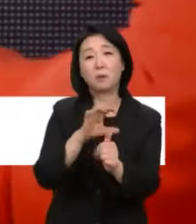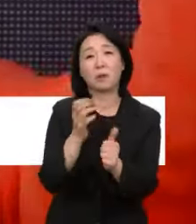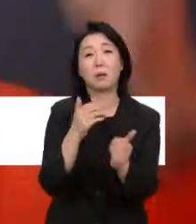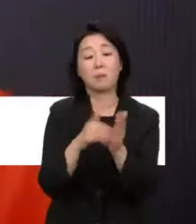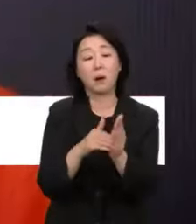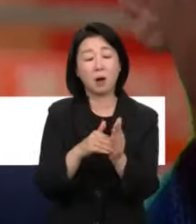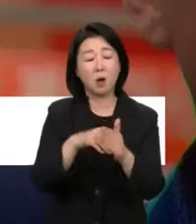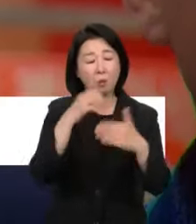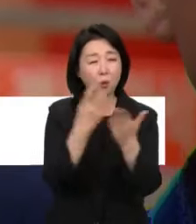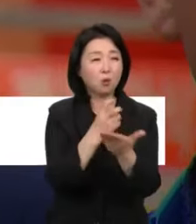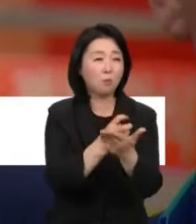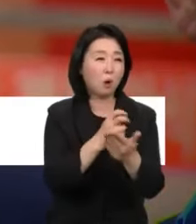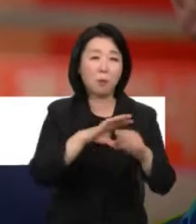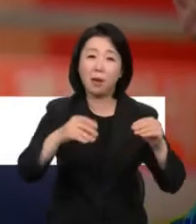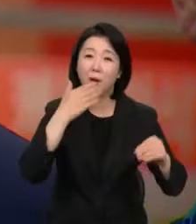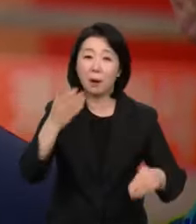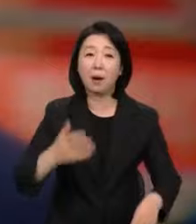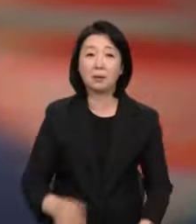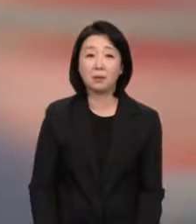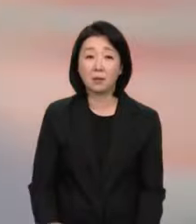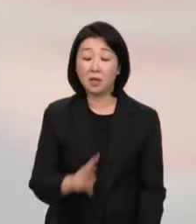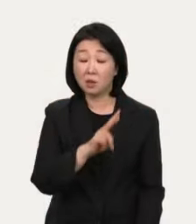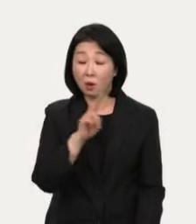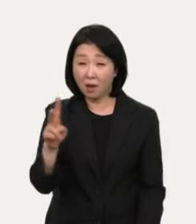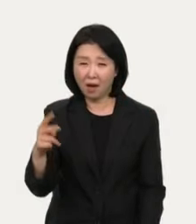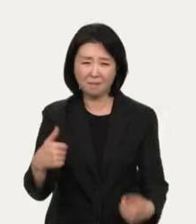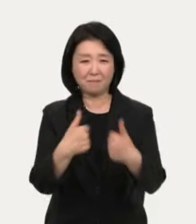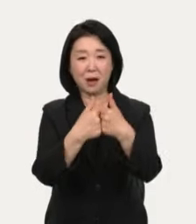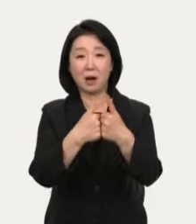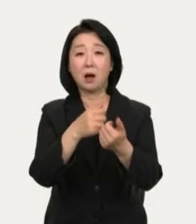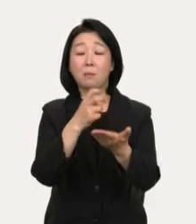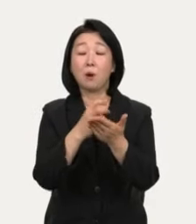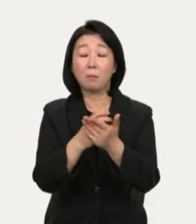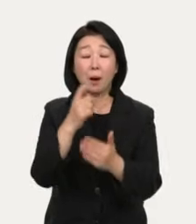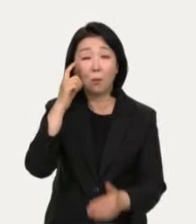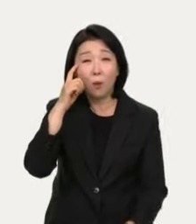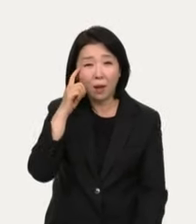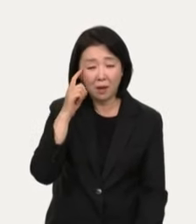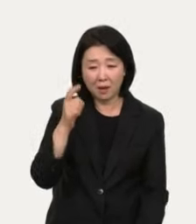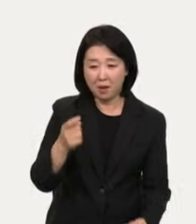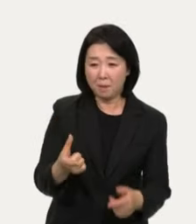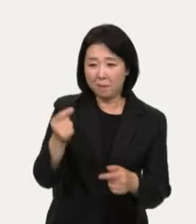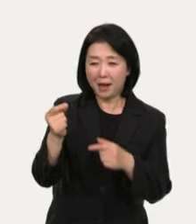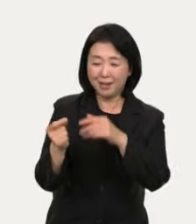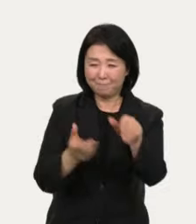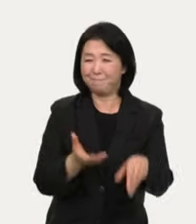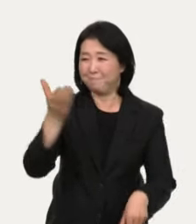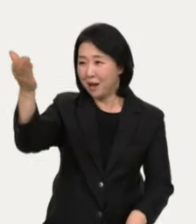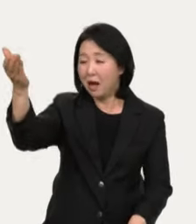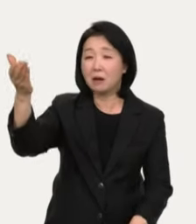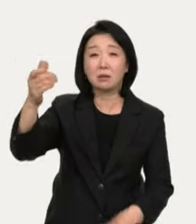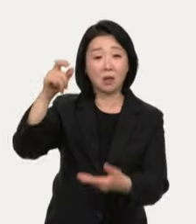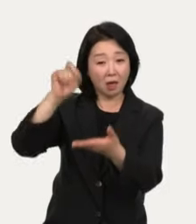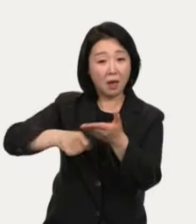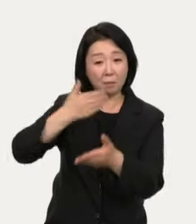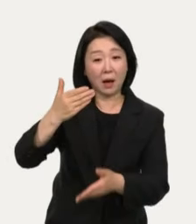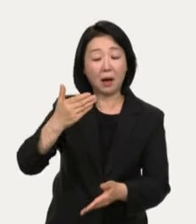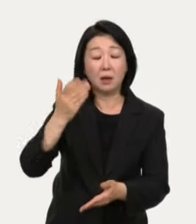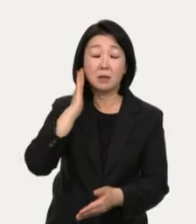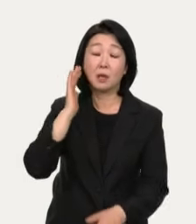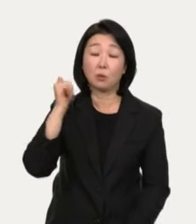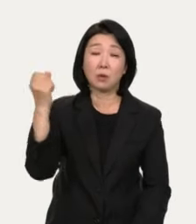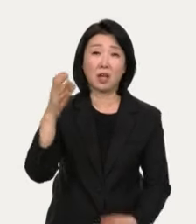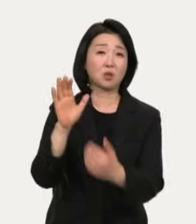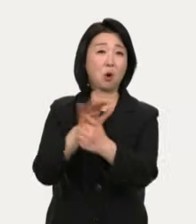웬만한 법안은 다 처리할 수 있습니다. 여야 대치 법안도 패스트트랙, 신속처리 안건으로 지정해 단독 의결하고 대통령은